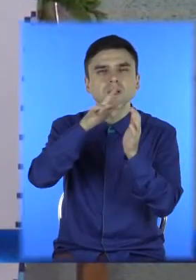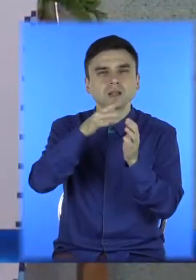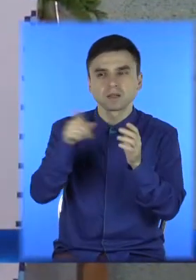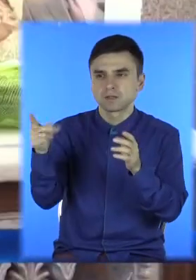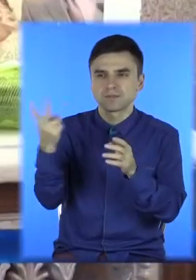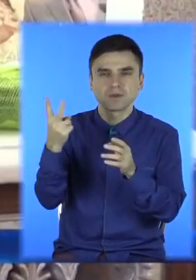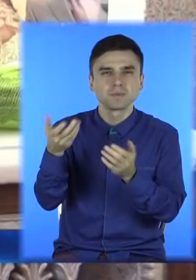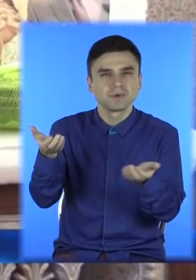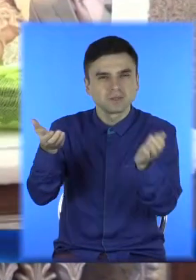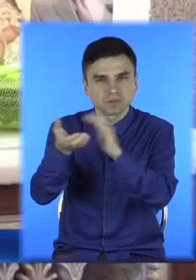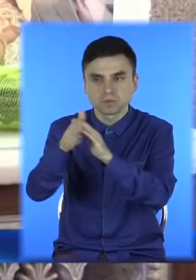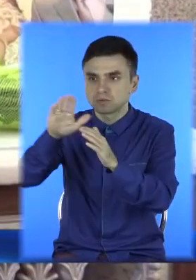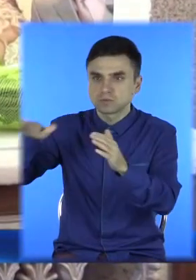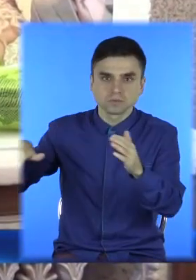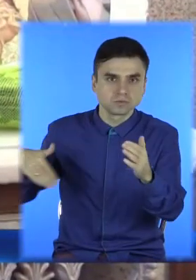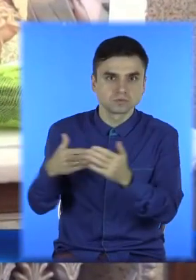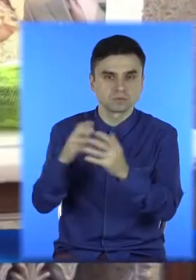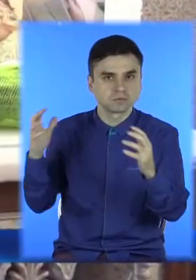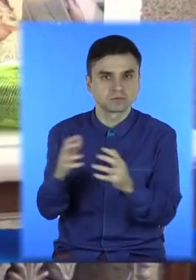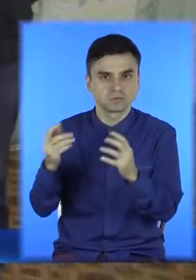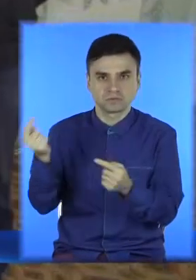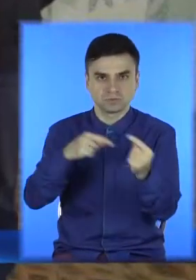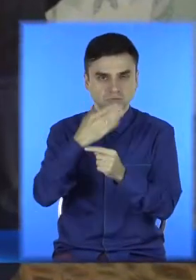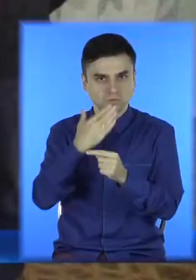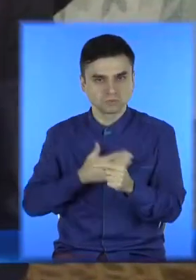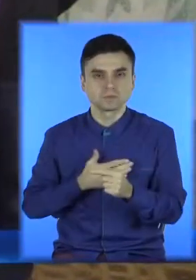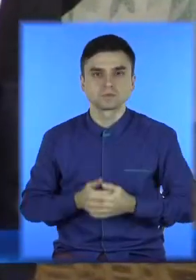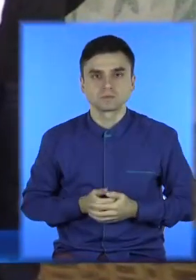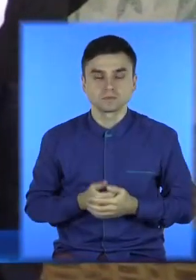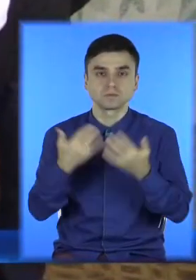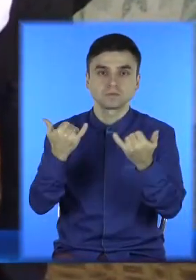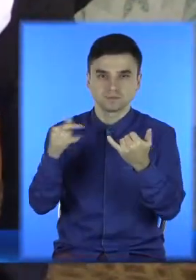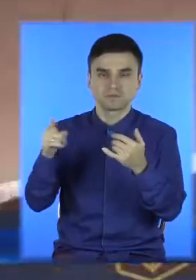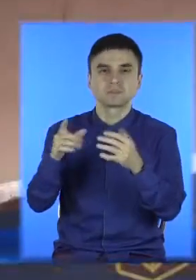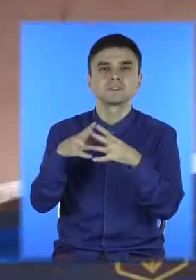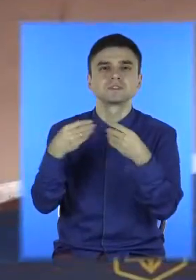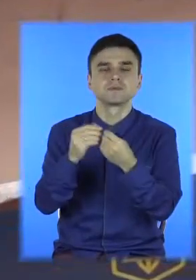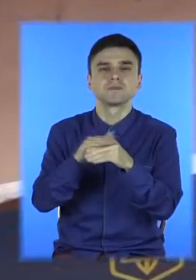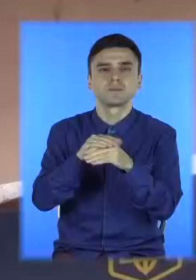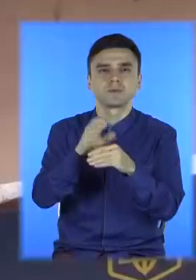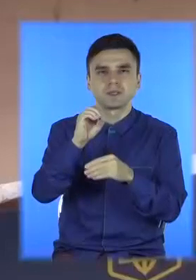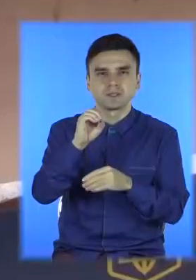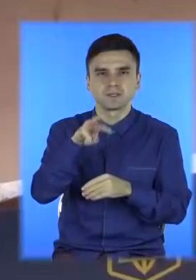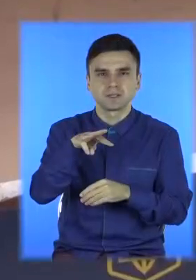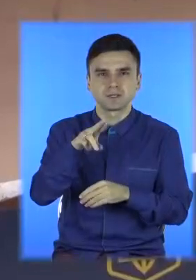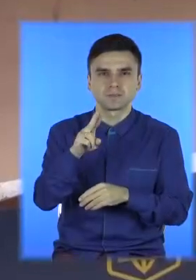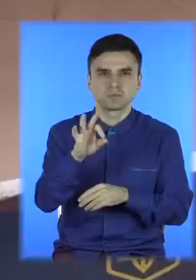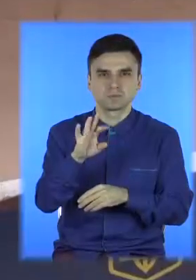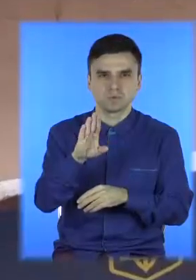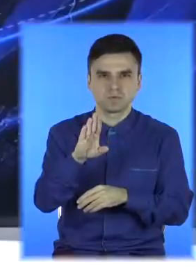сьогодні подружжя Ємцових – гідний приклад для усіх закоханих. Олена Кияшко, Максим Бовчалюк, Перший міський.